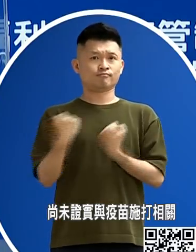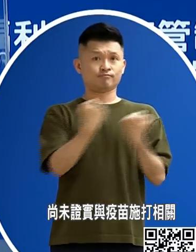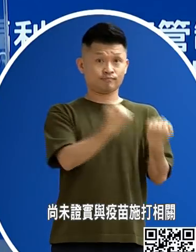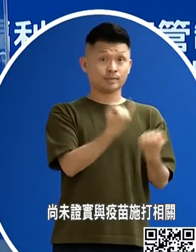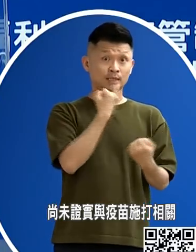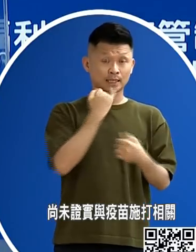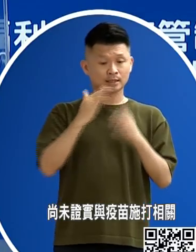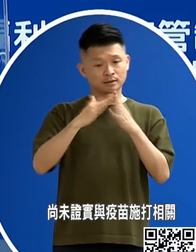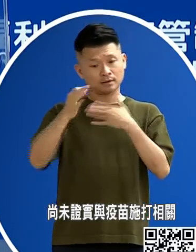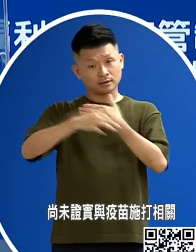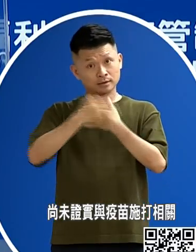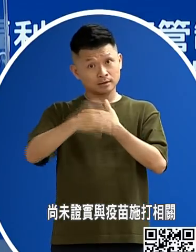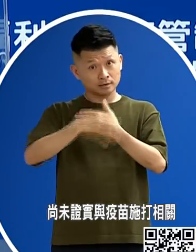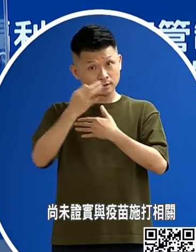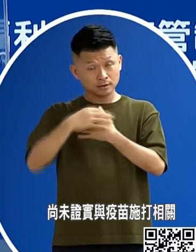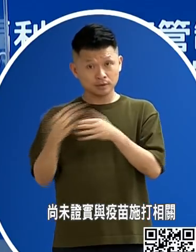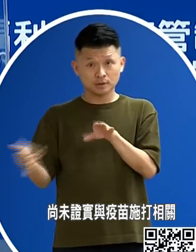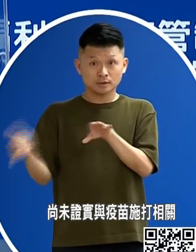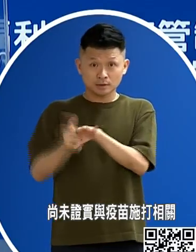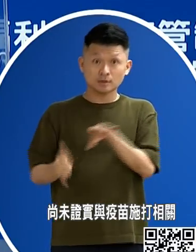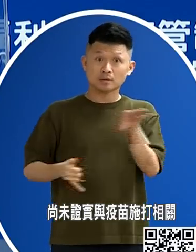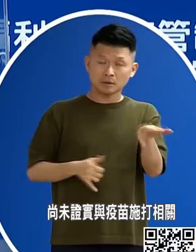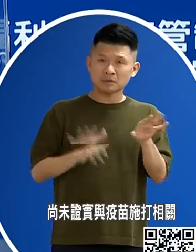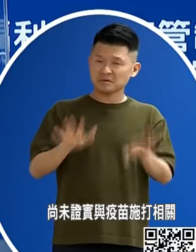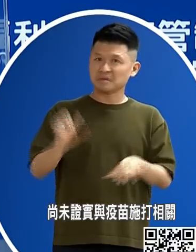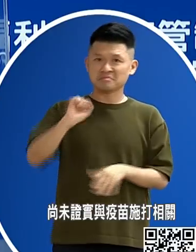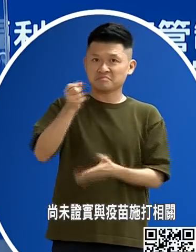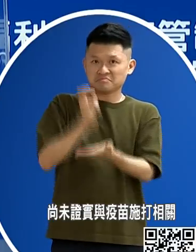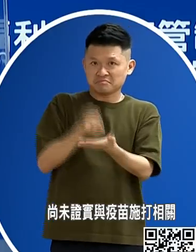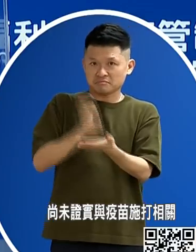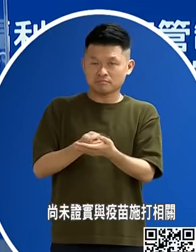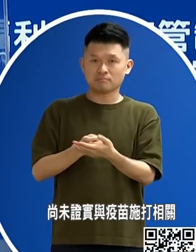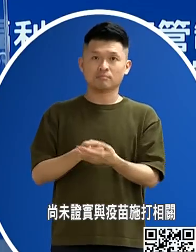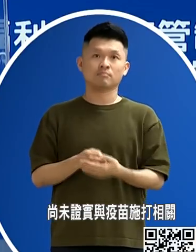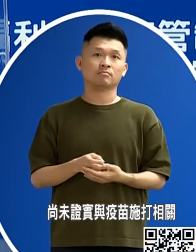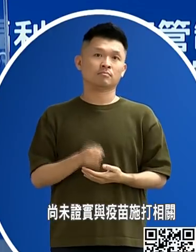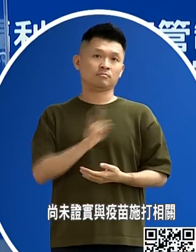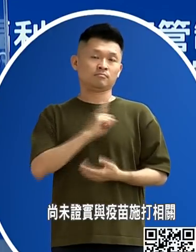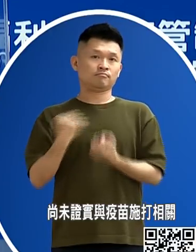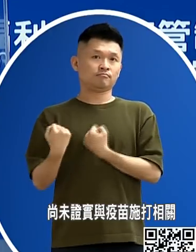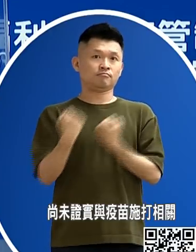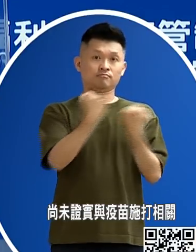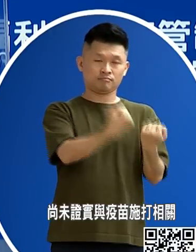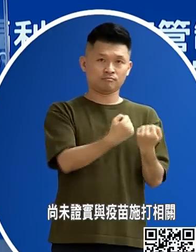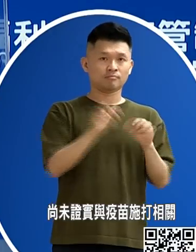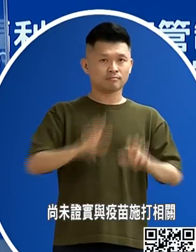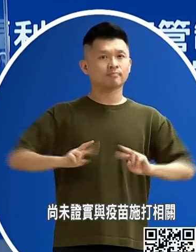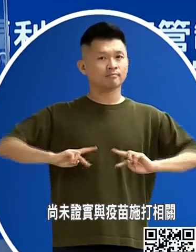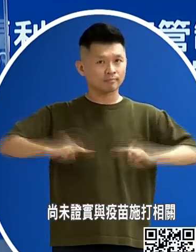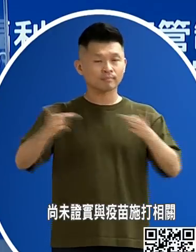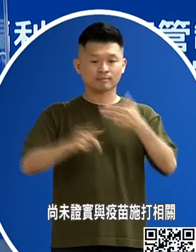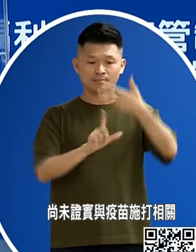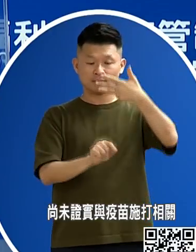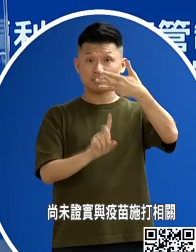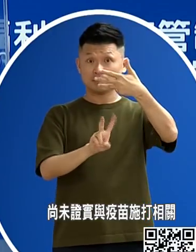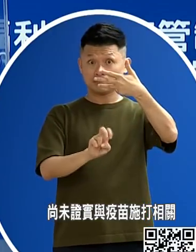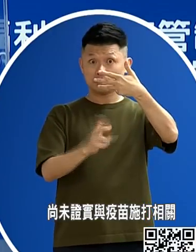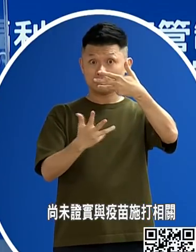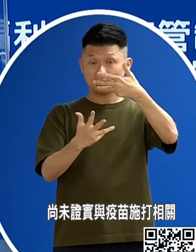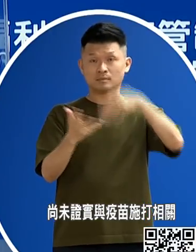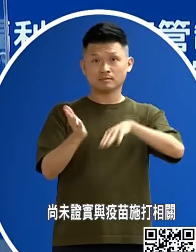亲友来带，然后再过来就不能够亲友带，只能自己驾车。那我们现在还是决定在8月27号